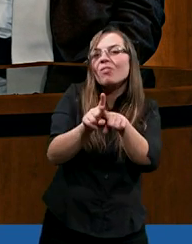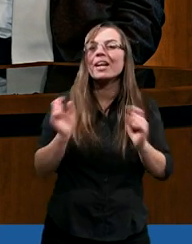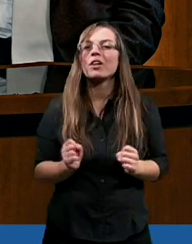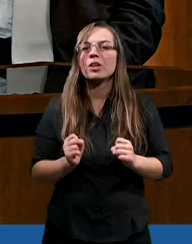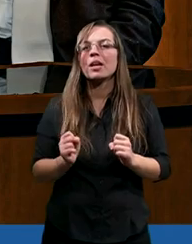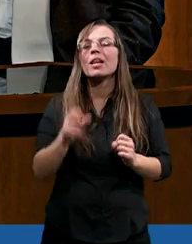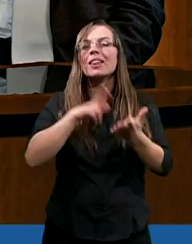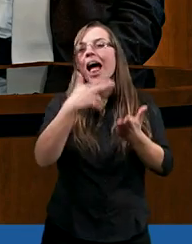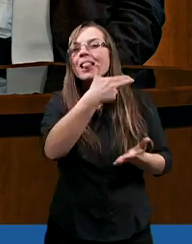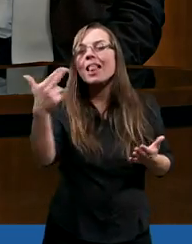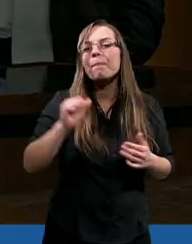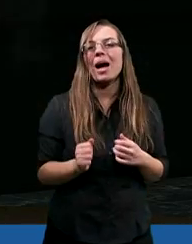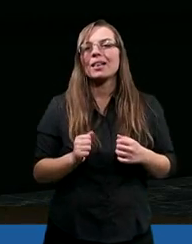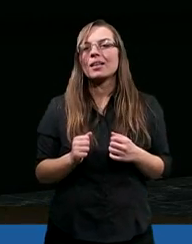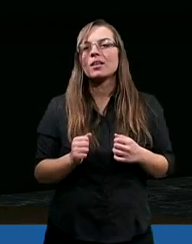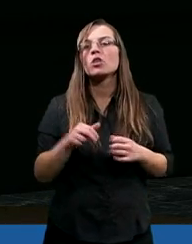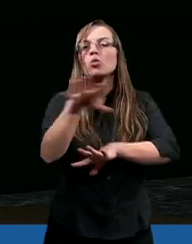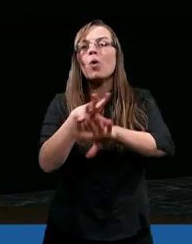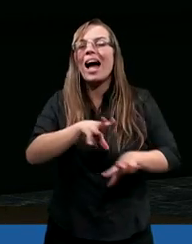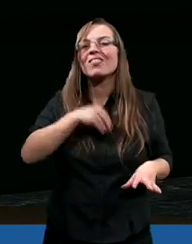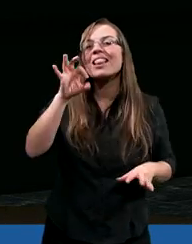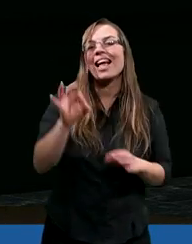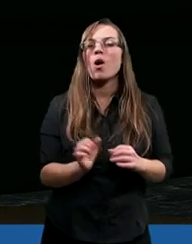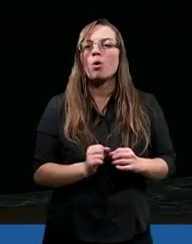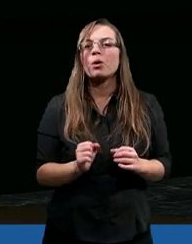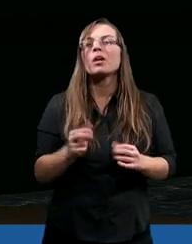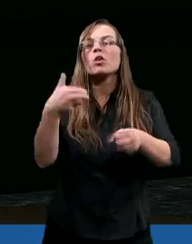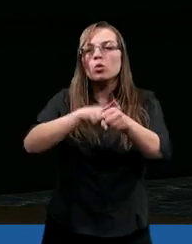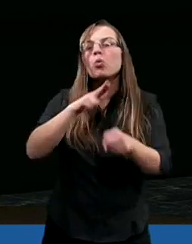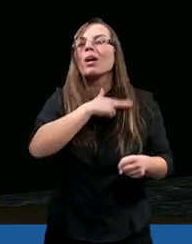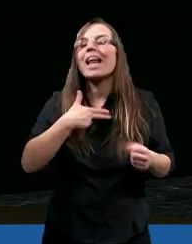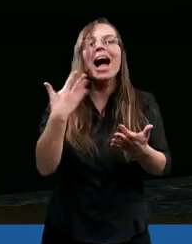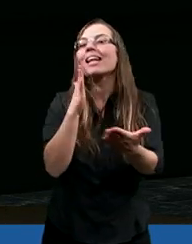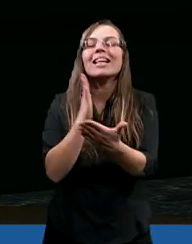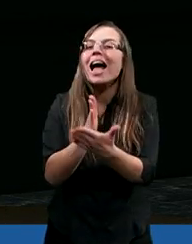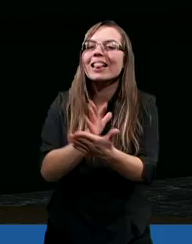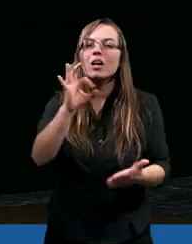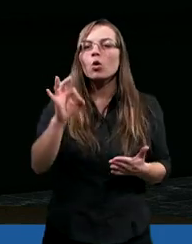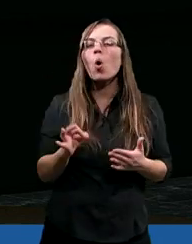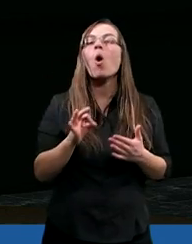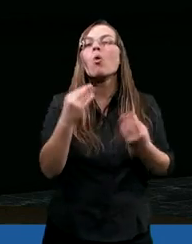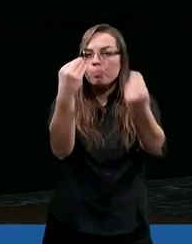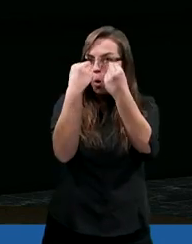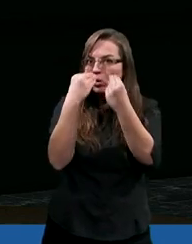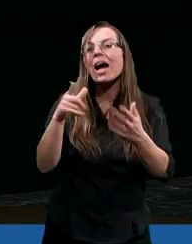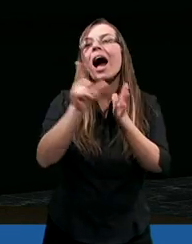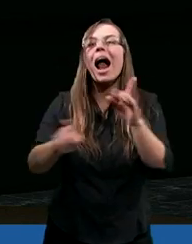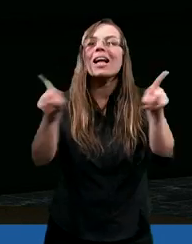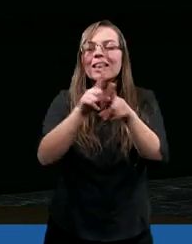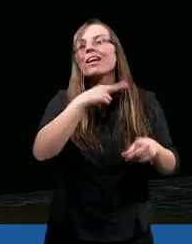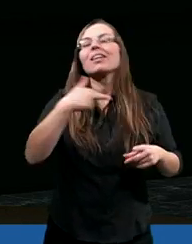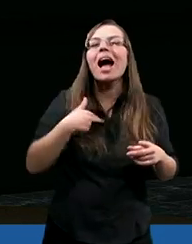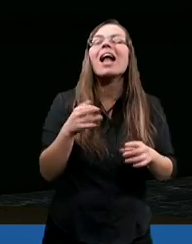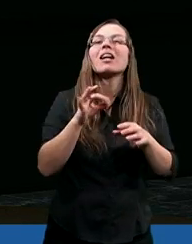na temat Ducha Świętego, który nas nie tylko poucza, ale i nas